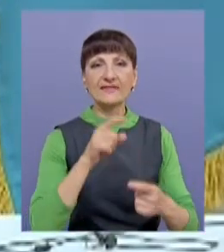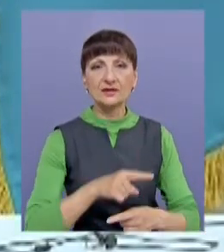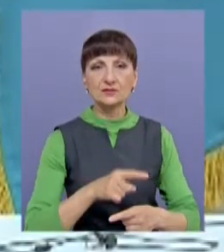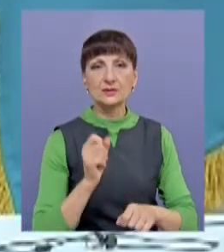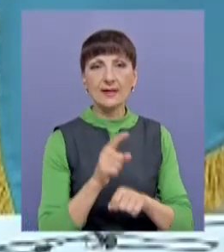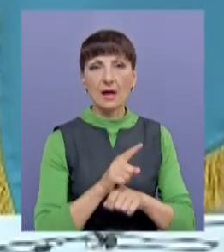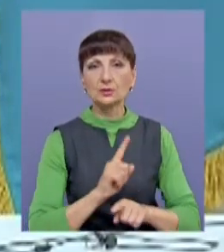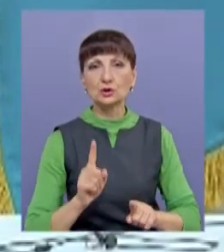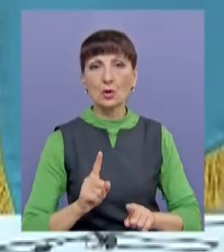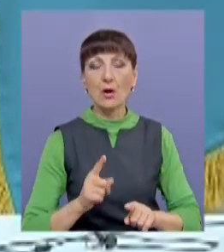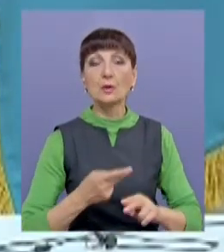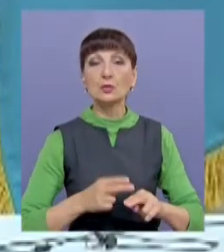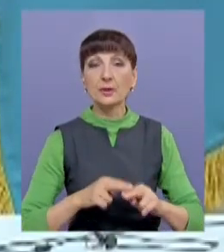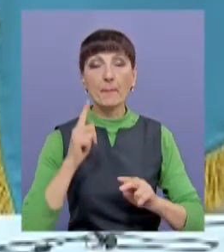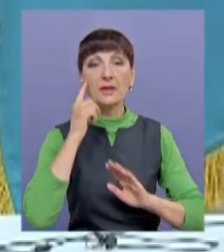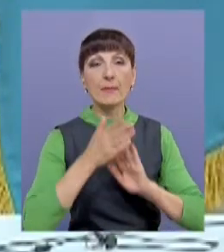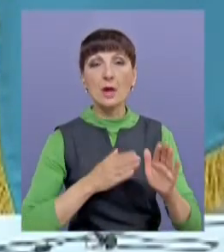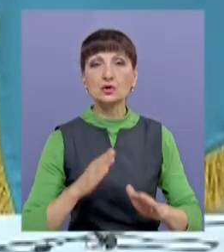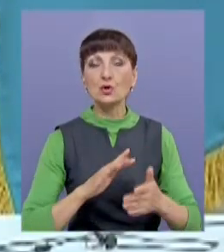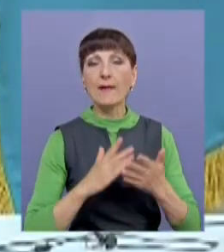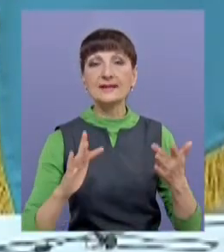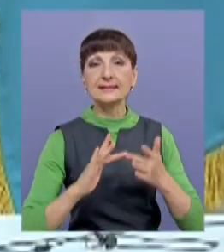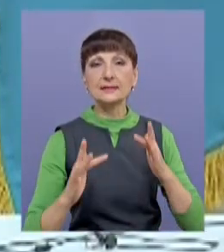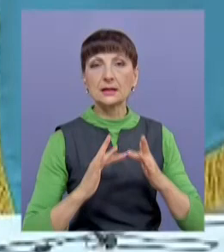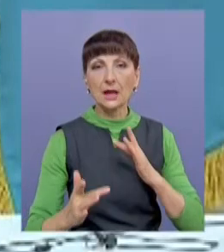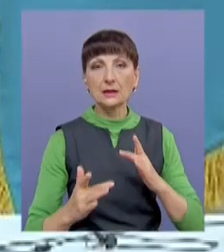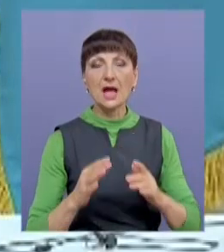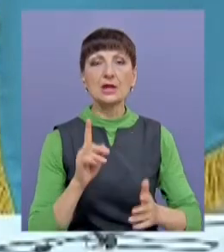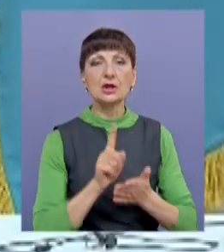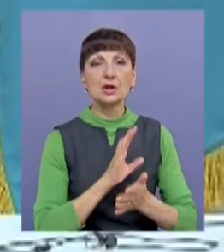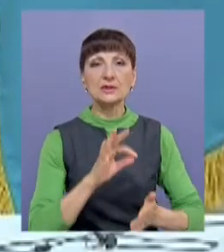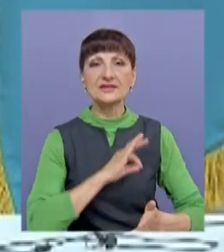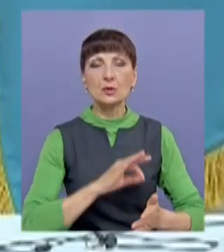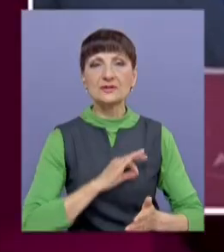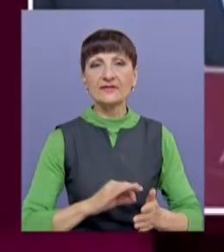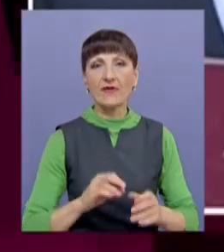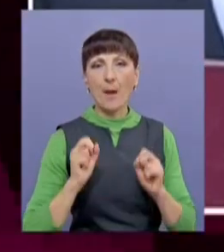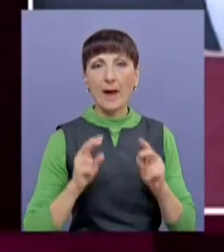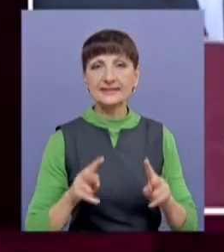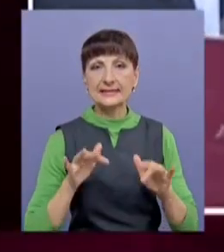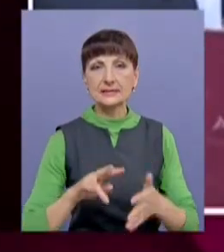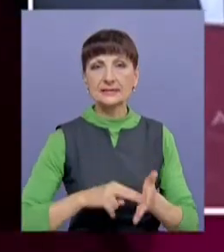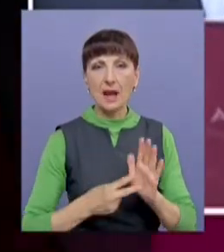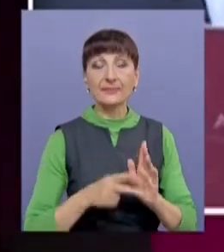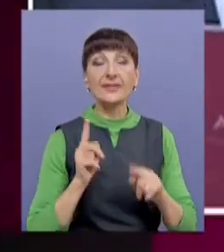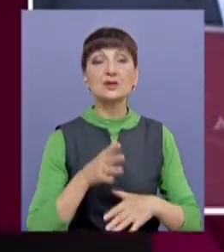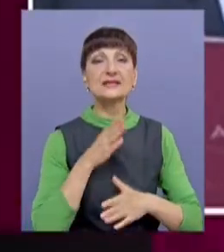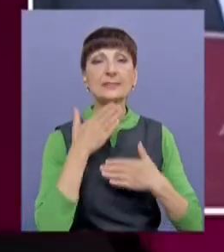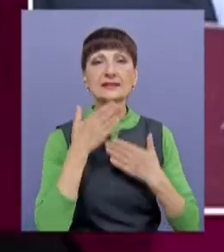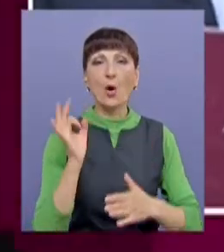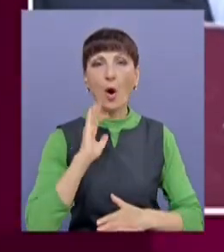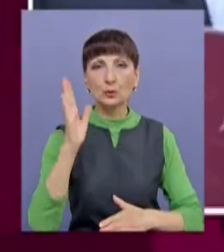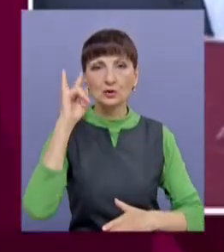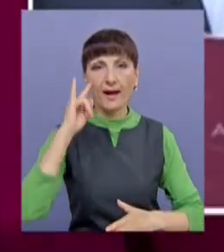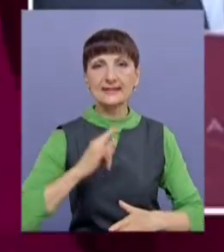поручение. Но при том понимании, что социальные сети все же не должны использоваться в деструктивных целях. Спросили Касым-Жомарта Токаева и о